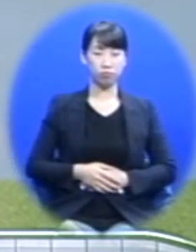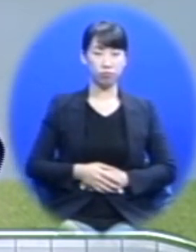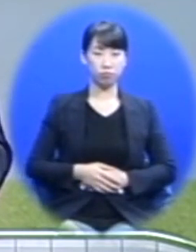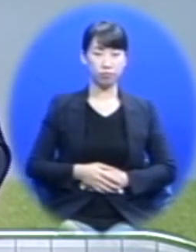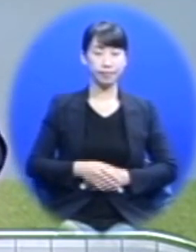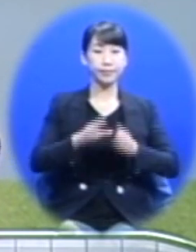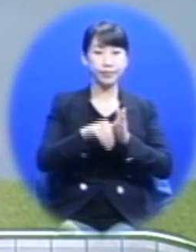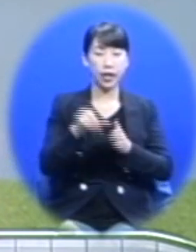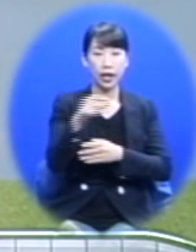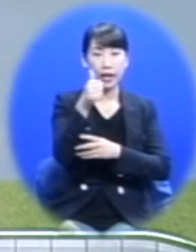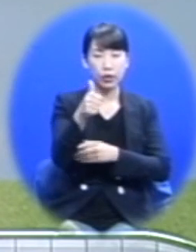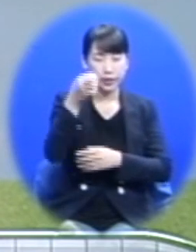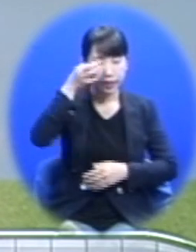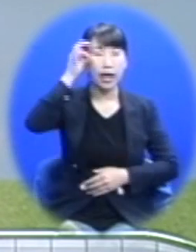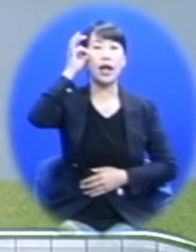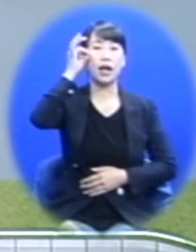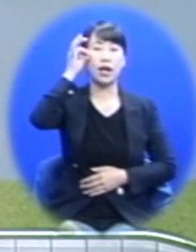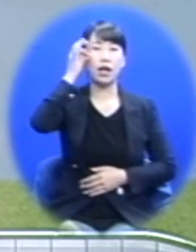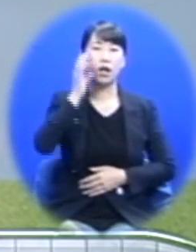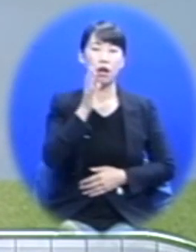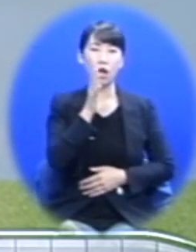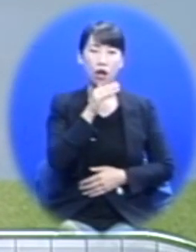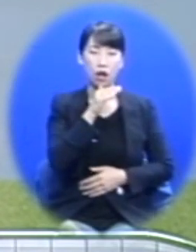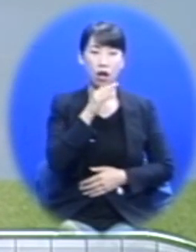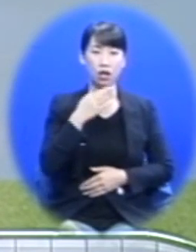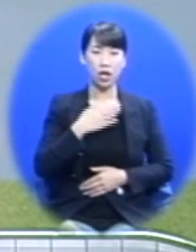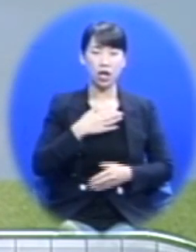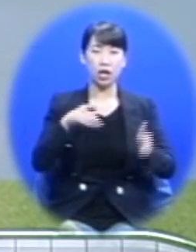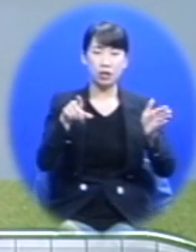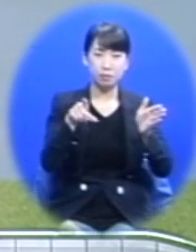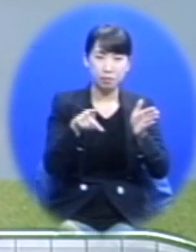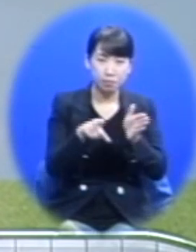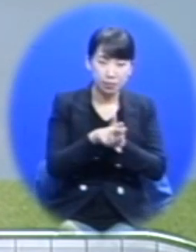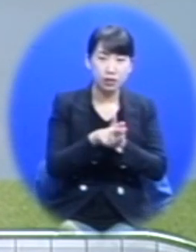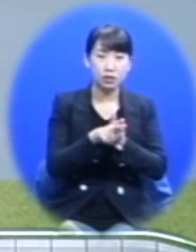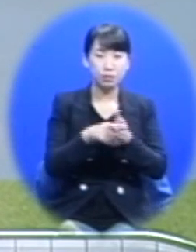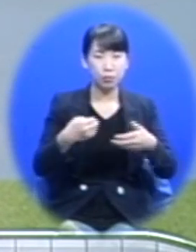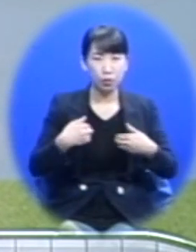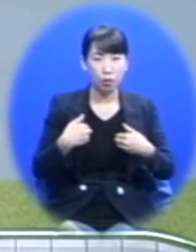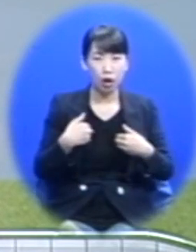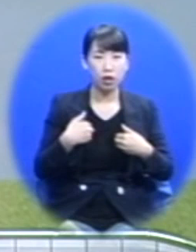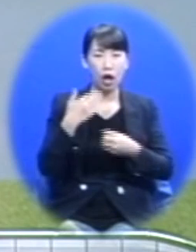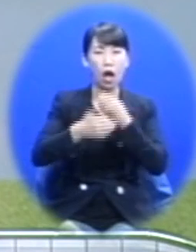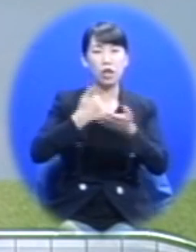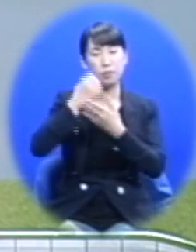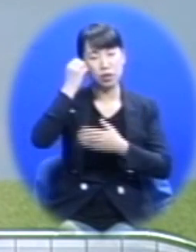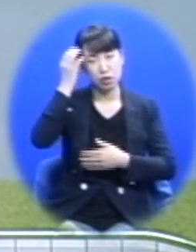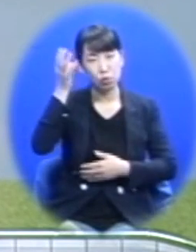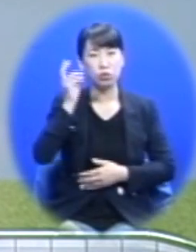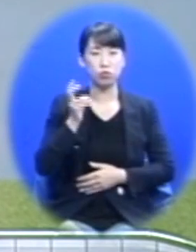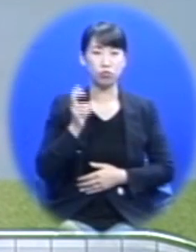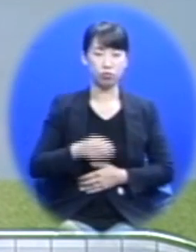그때 다윗이 비로소 깨달아요. 내가 진짜 믿어야 될 그 대상을 잃어버렸다는 사실. 내가 정말 믿어야